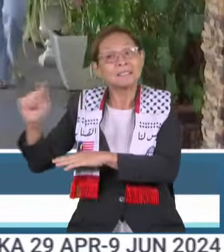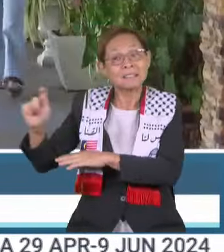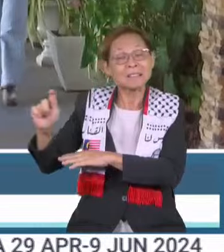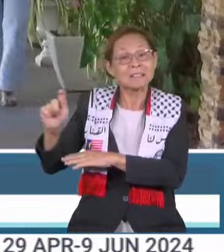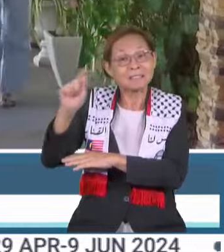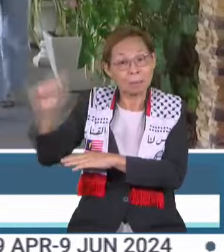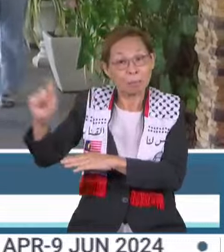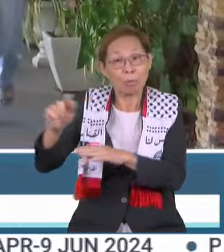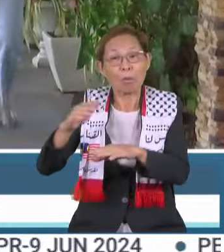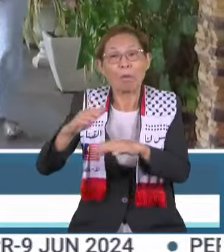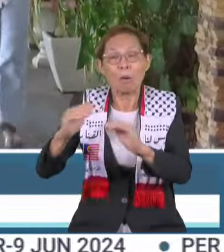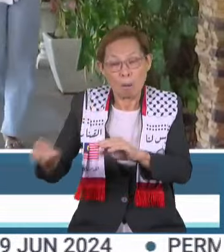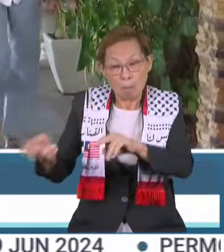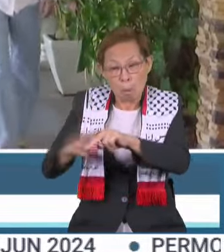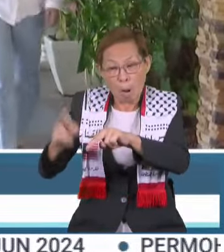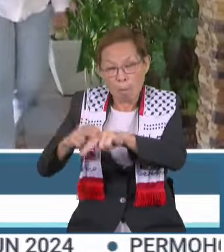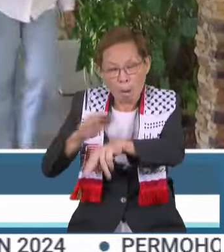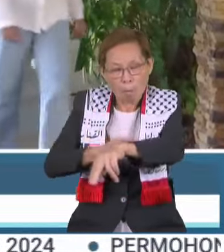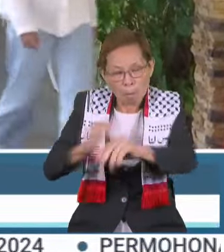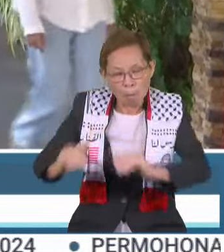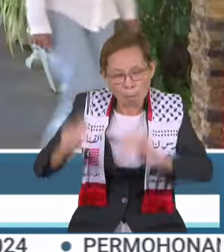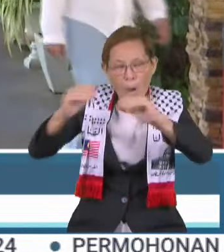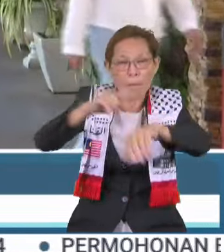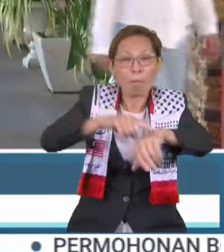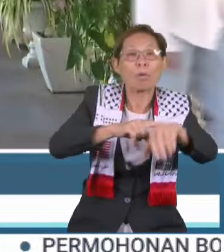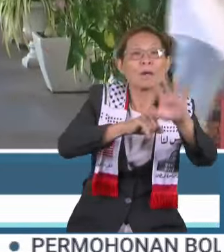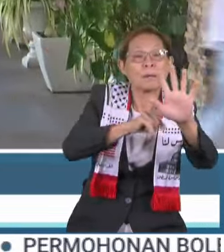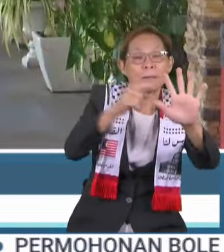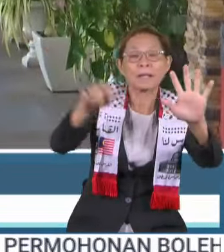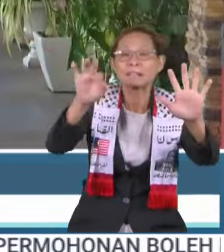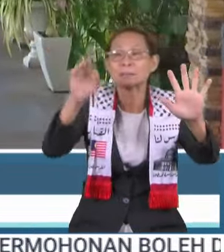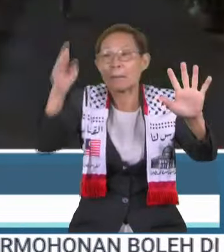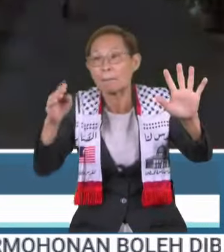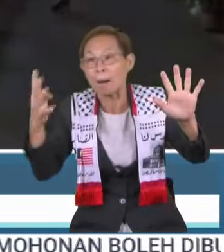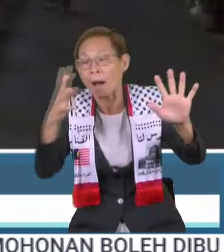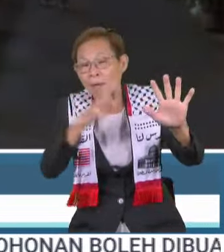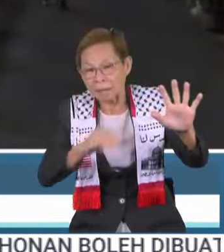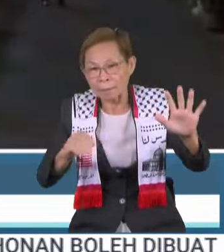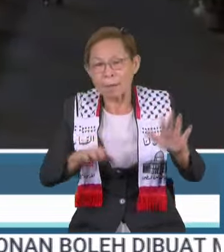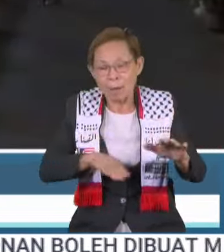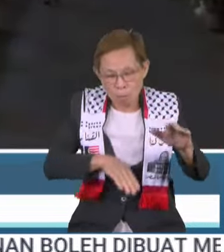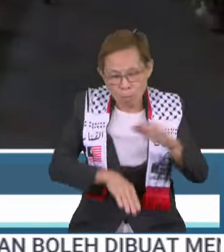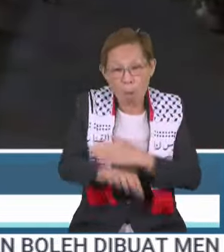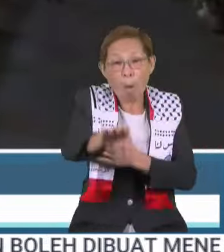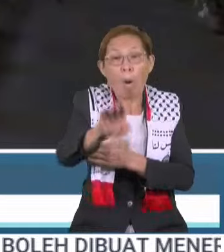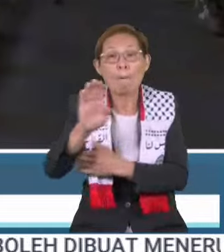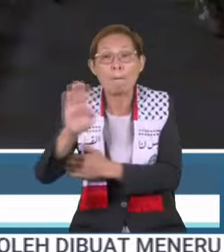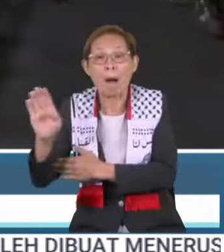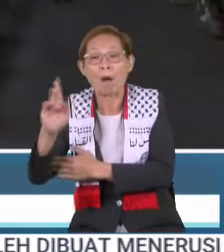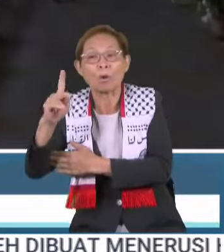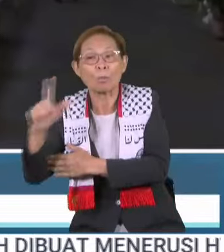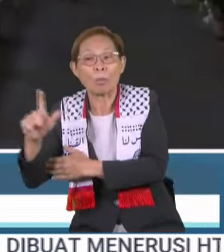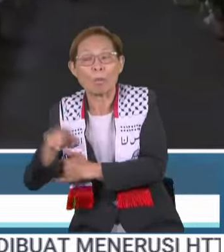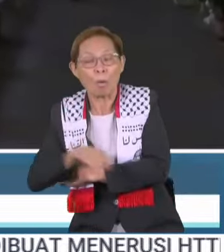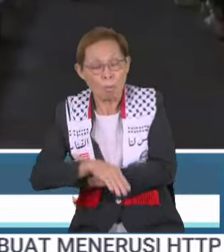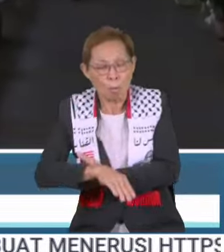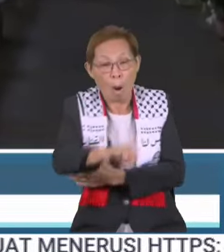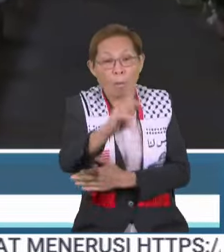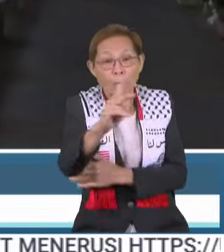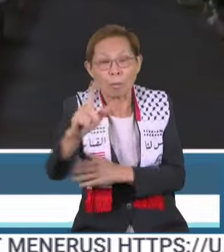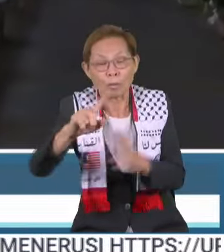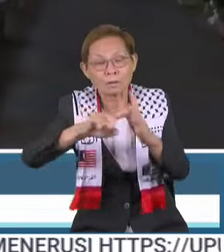meningkat secara berperingkat bermula dari 5 hingga 9 April manakala mahala ke arah barat iaitu ke arah Kuala Lumpur